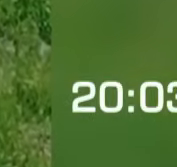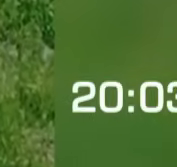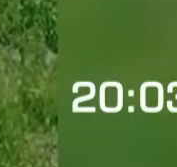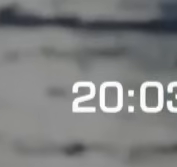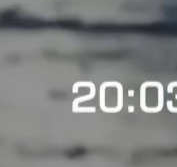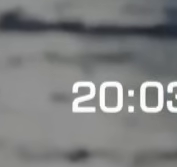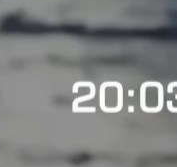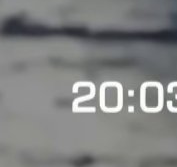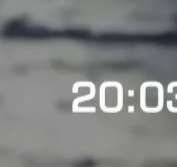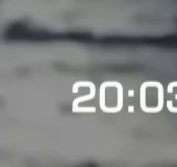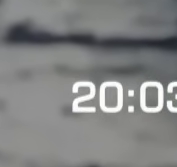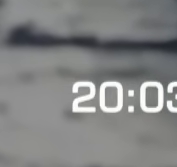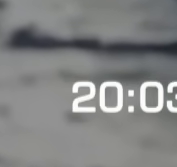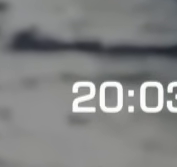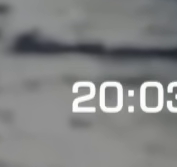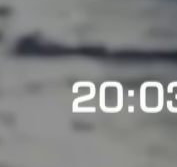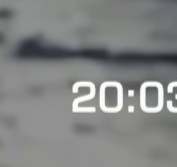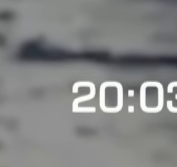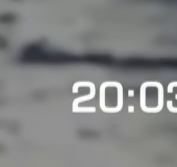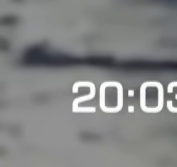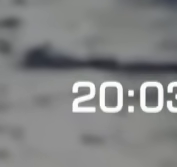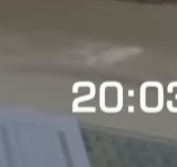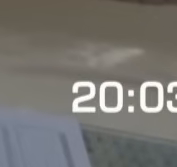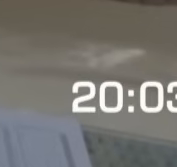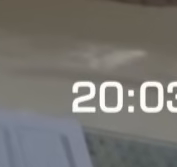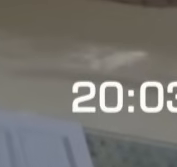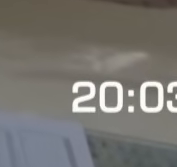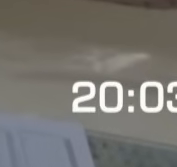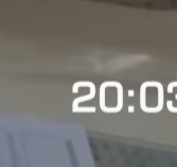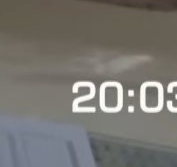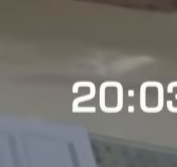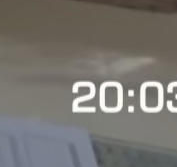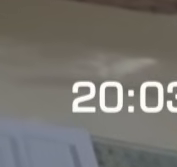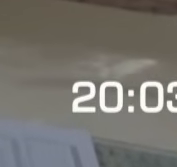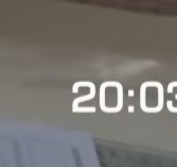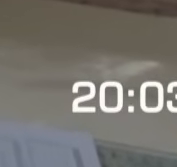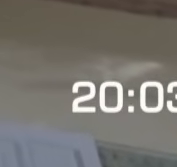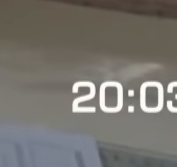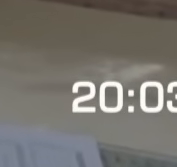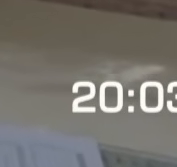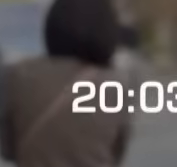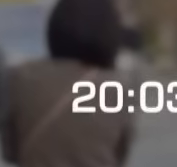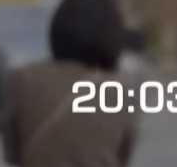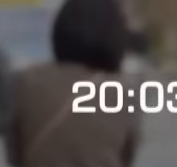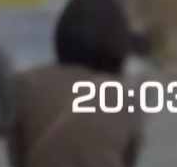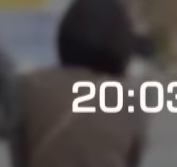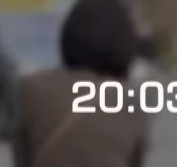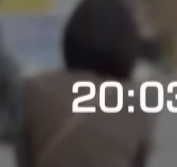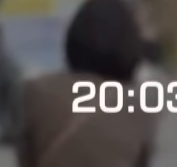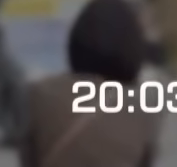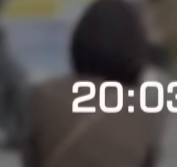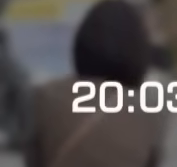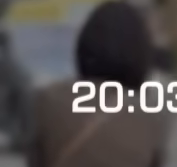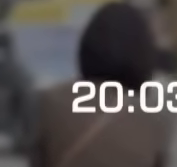საქართველოსთვის გადაეფრინა. სამწუხაროდეს გაფრენა საბედისწერო აღმოჩნდა. Ახლა დიდი ტკივილი გვაერთიანებს. Ჩვენი გუნდი ვეღარასდროს იქნება